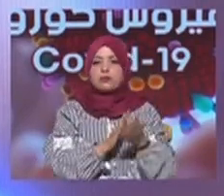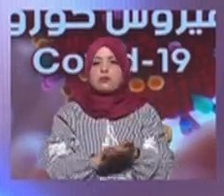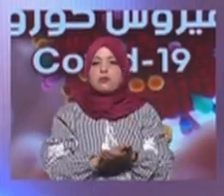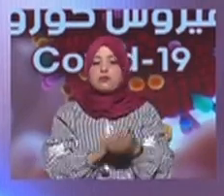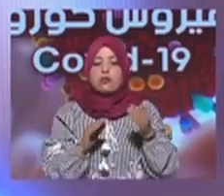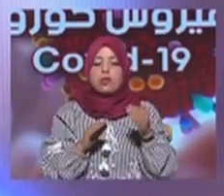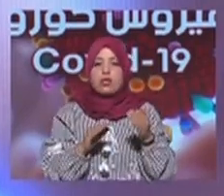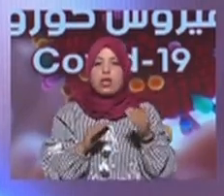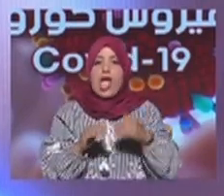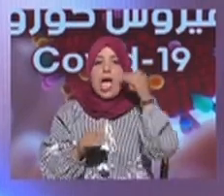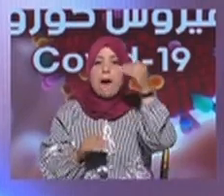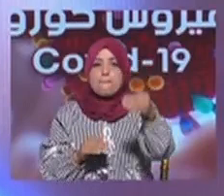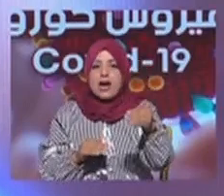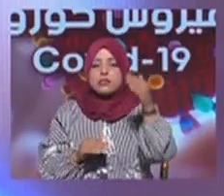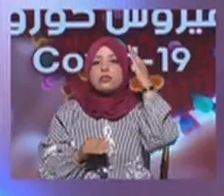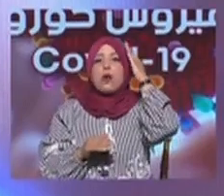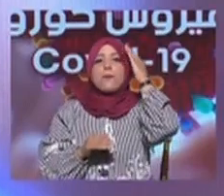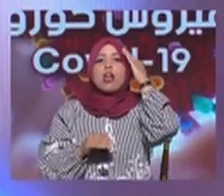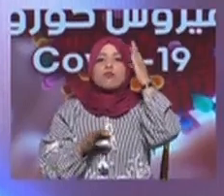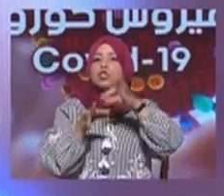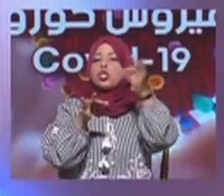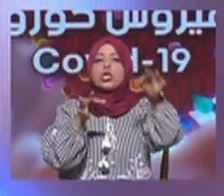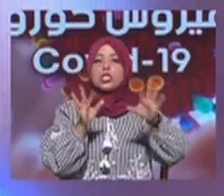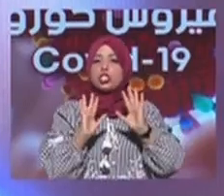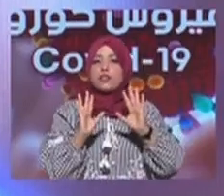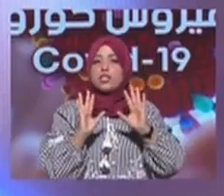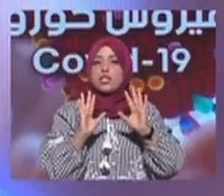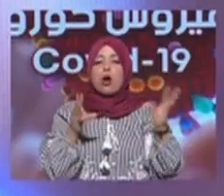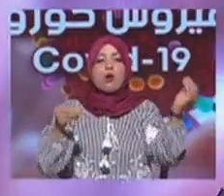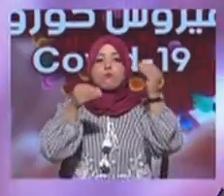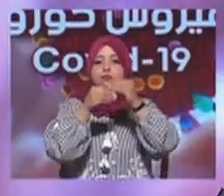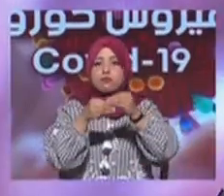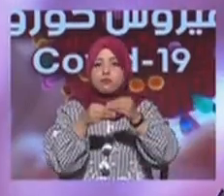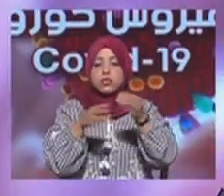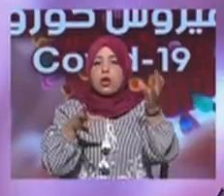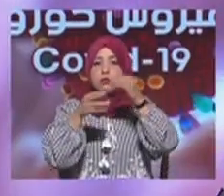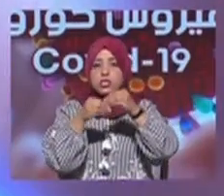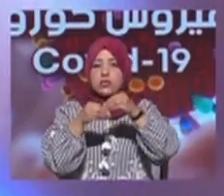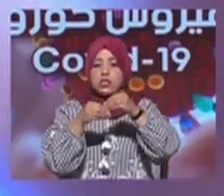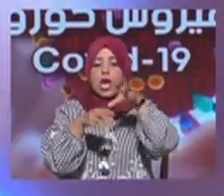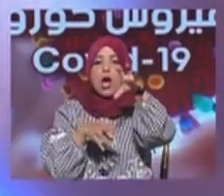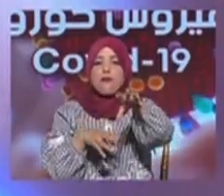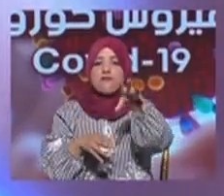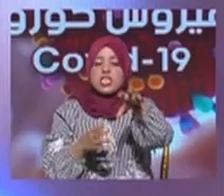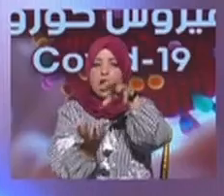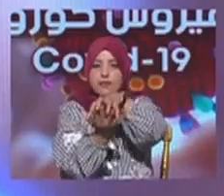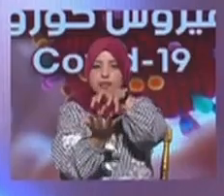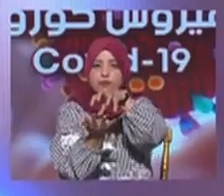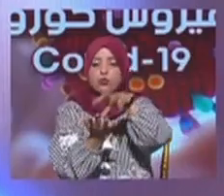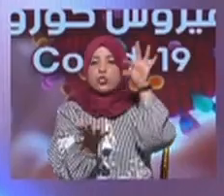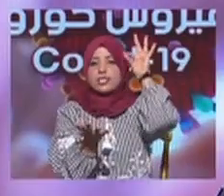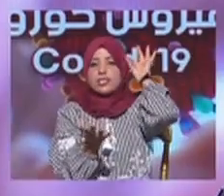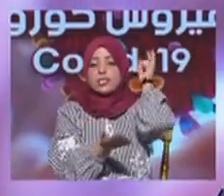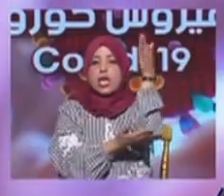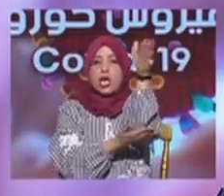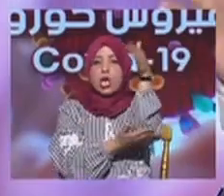بعد كان باش نلقاو روحنا زاد عندنا اذا كان عندنا ميلانج وكان زاد بلكشي في وسط تونس ينجم زاد يعمل دي ميوتاسيون معناها اذا